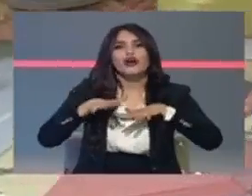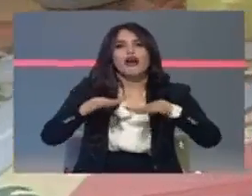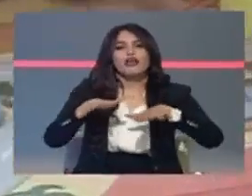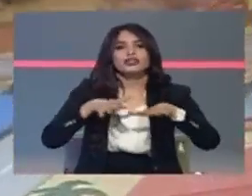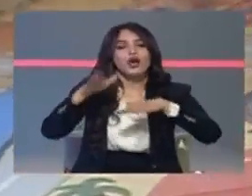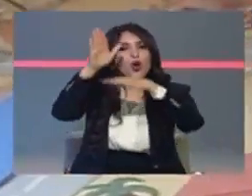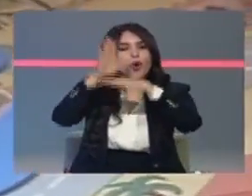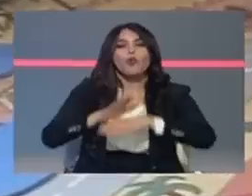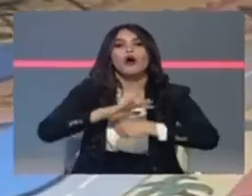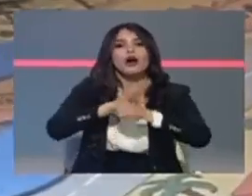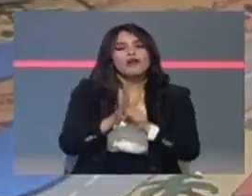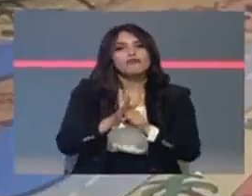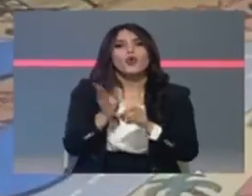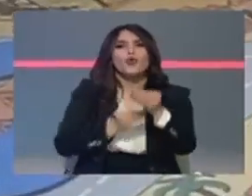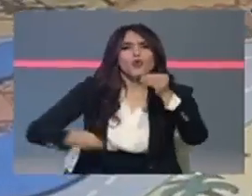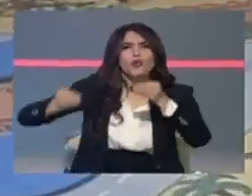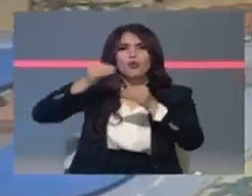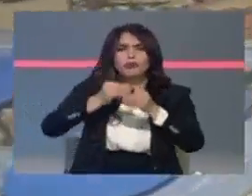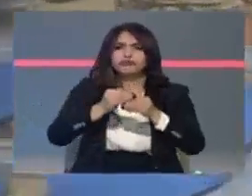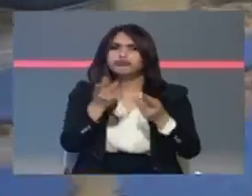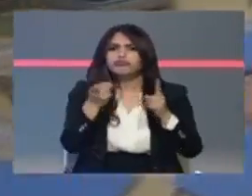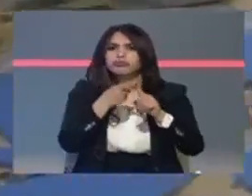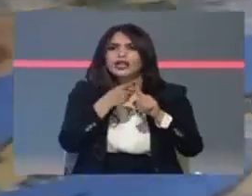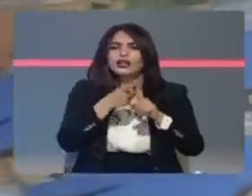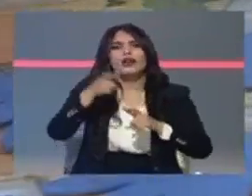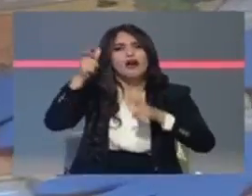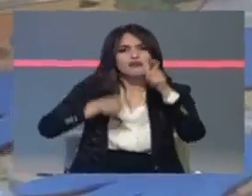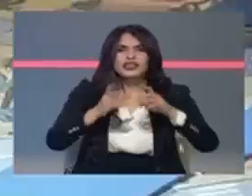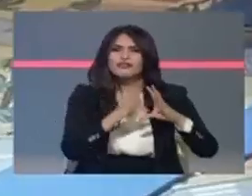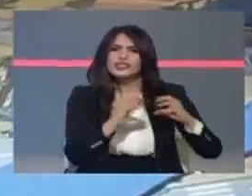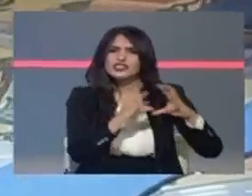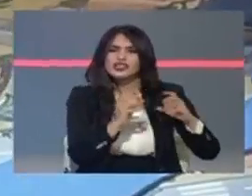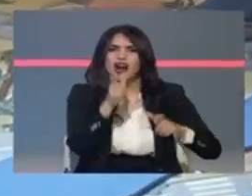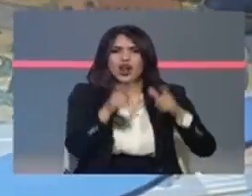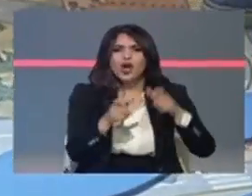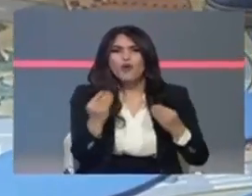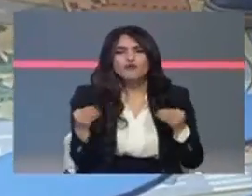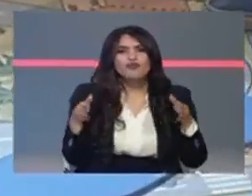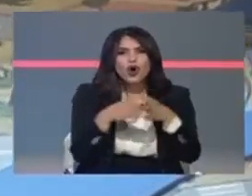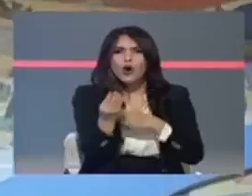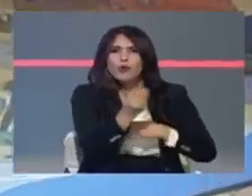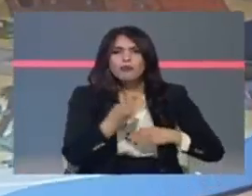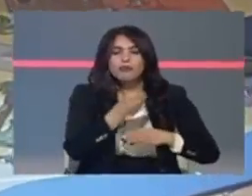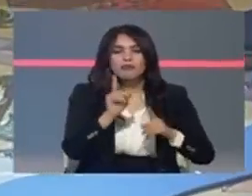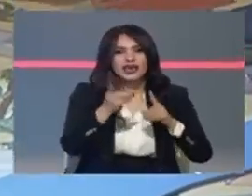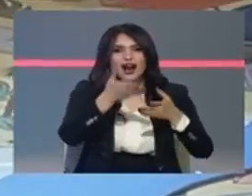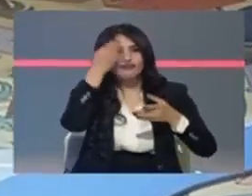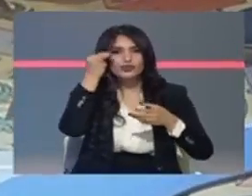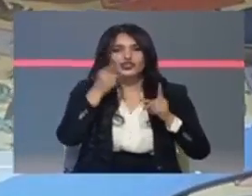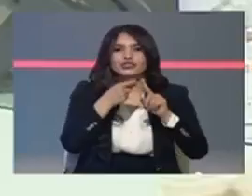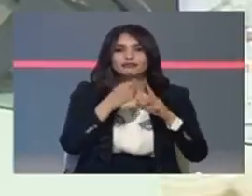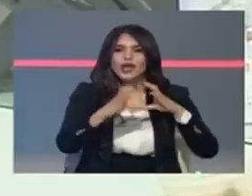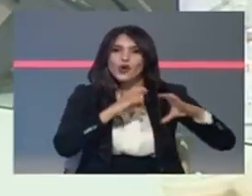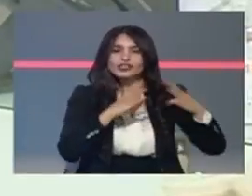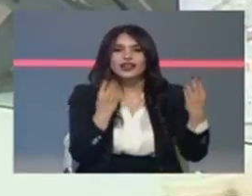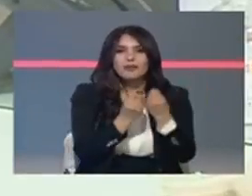من الجائحة من جهة، وبين تفسير ذلك إلى أبنائهم الذين يفتقدون مهارة التواصل مع محيطهم الاجتماعي